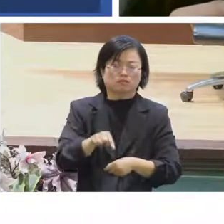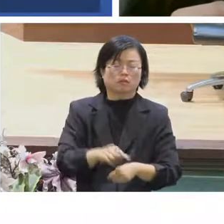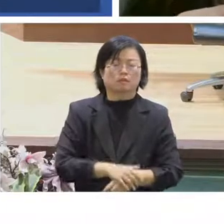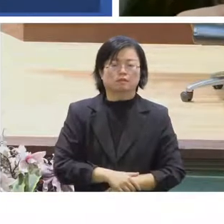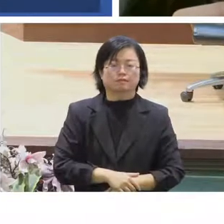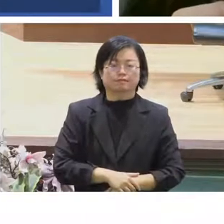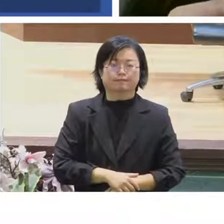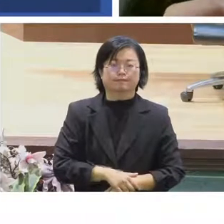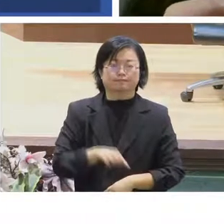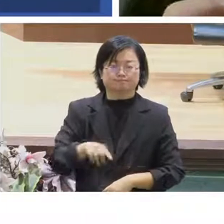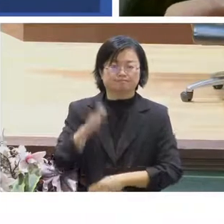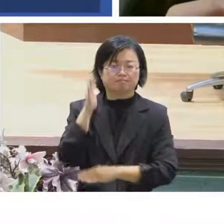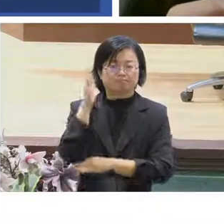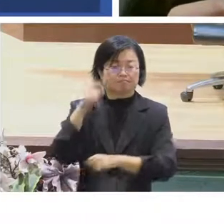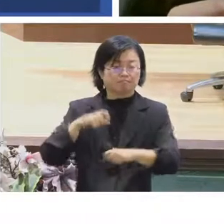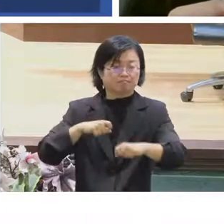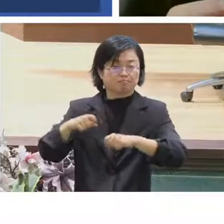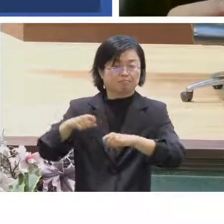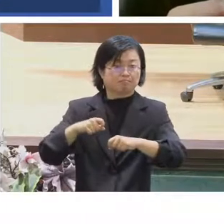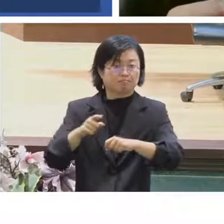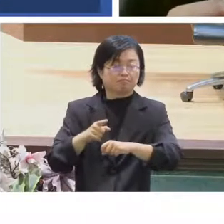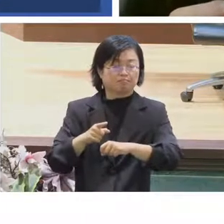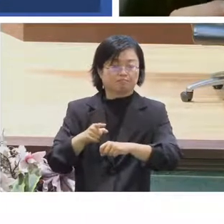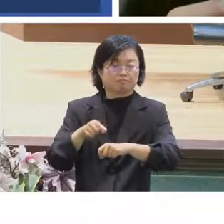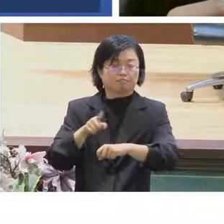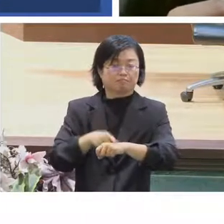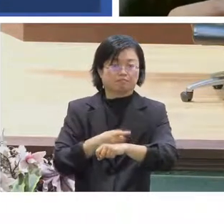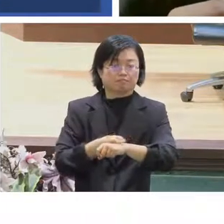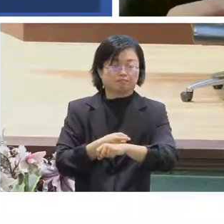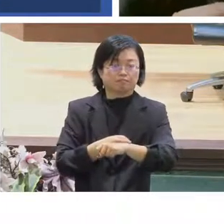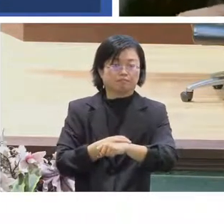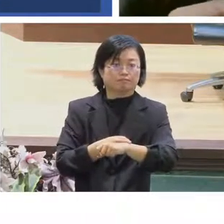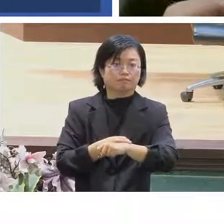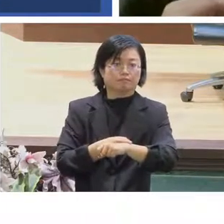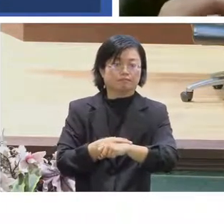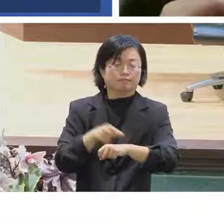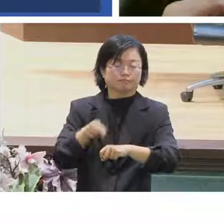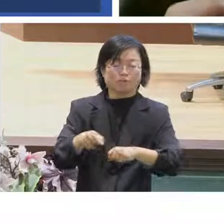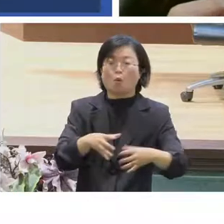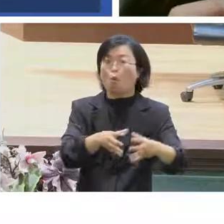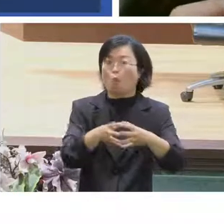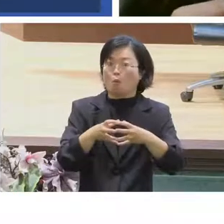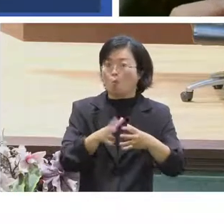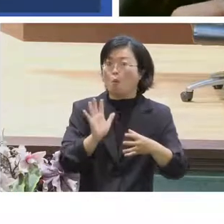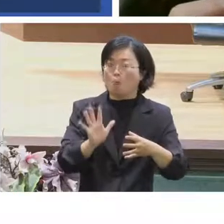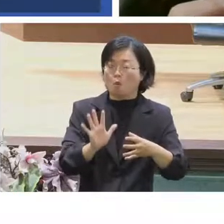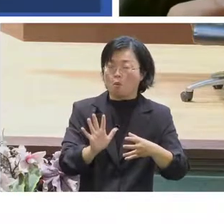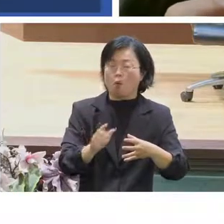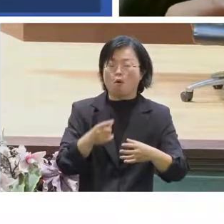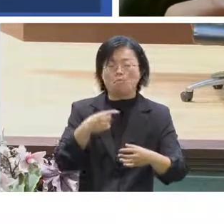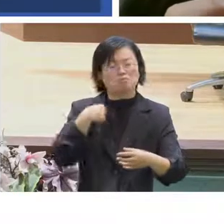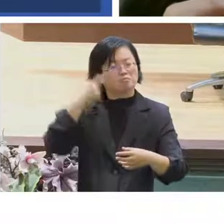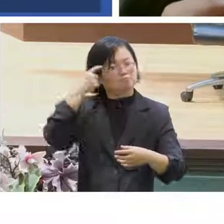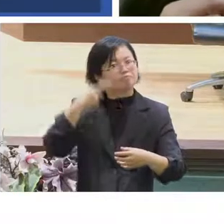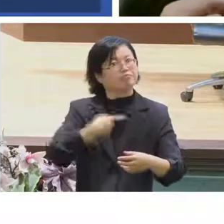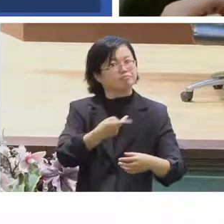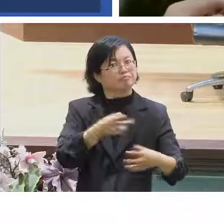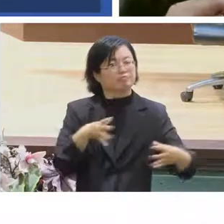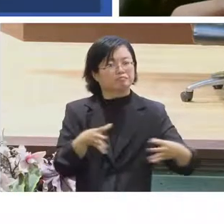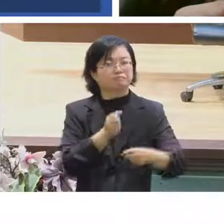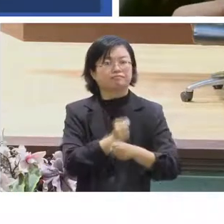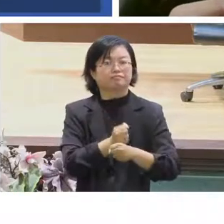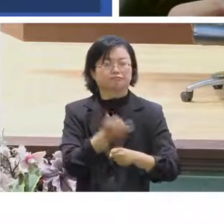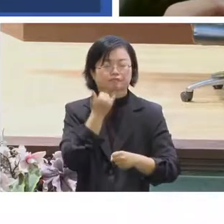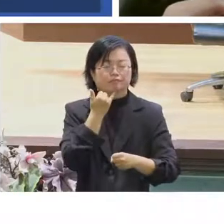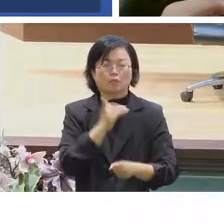的政策性的一些，可能关注那些政策的团体的一些合作，就是怎么样可以培育